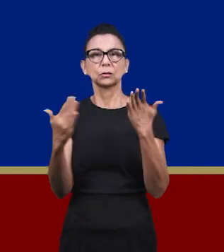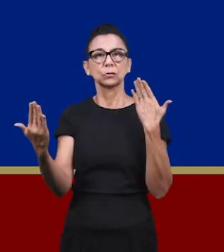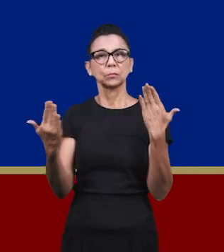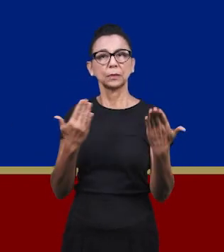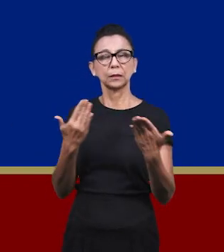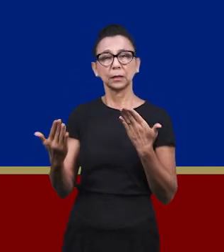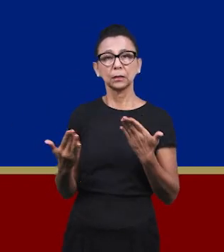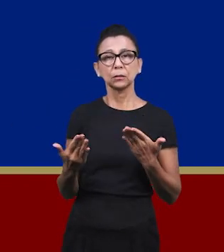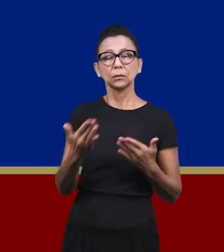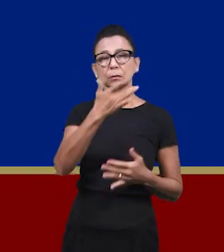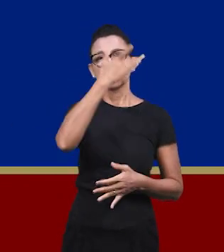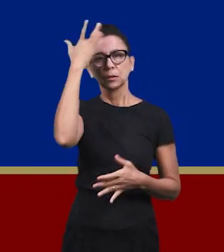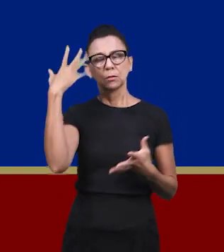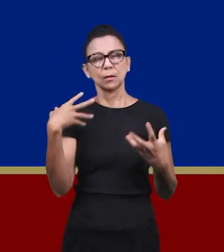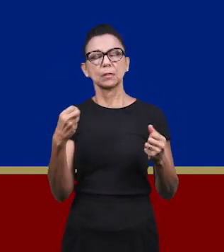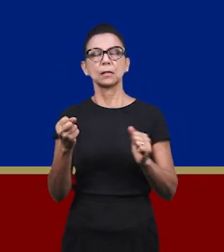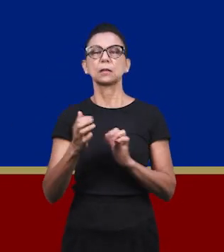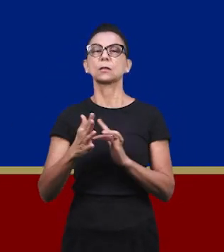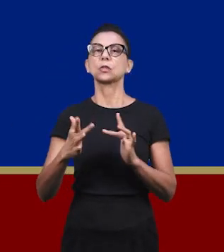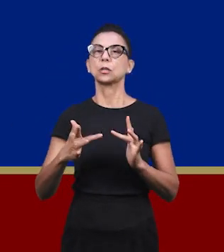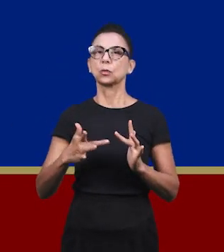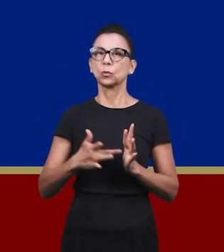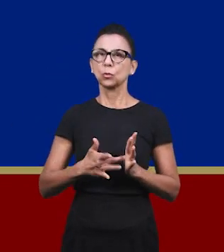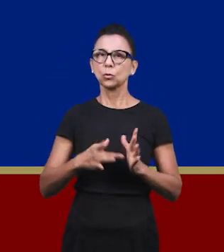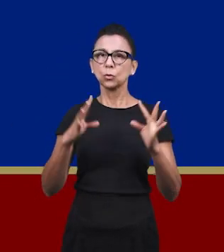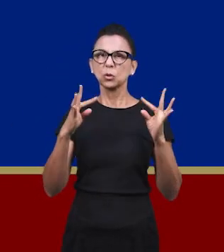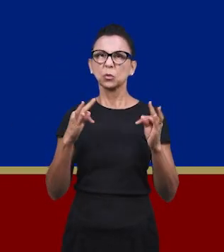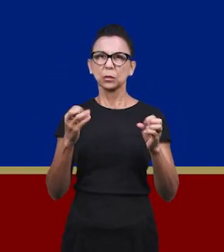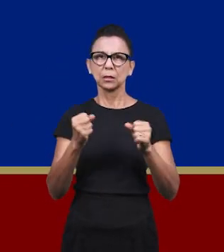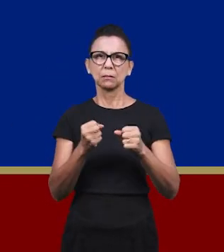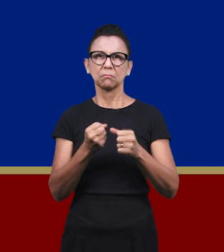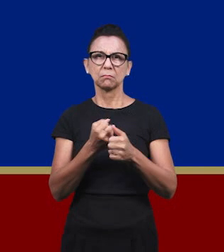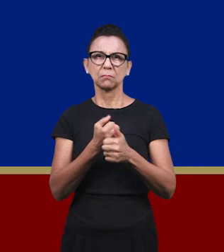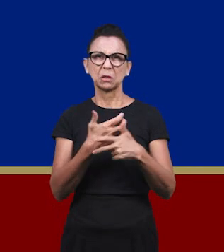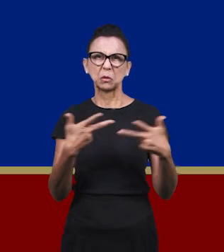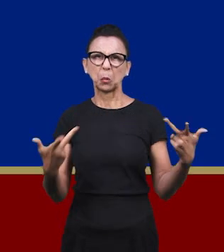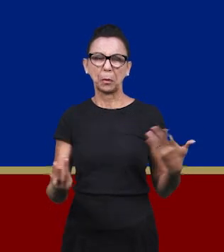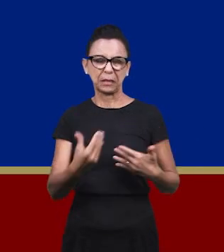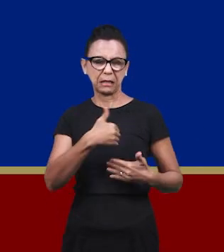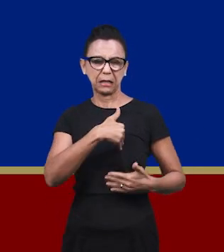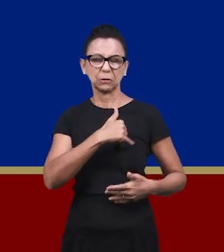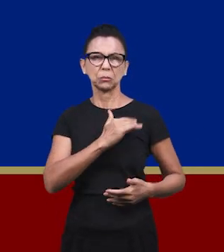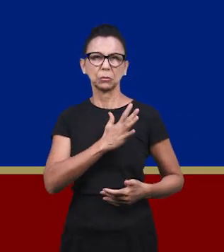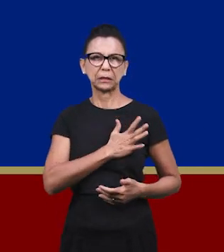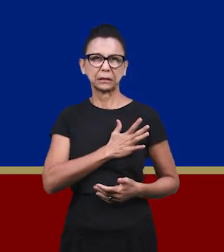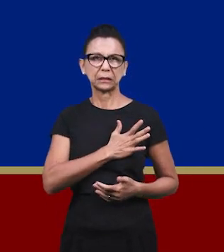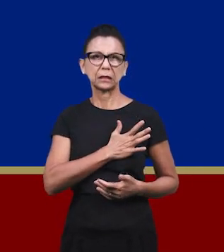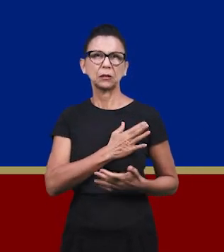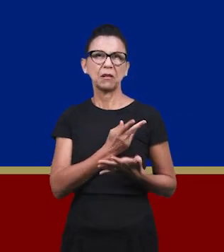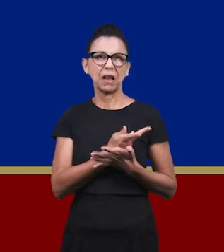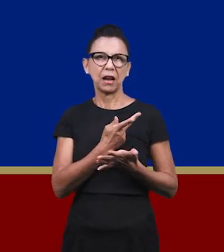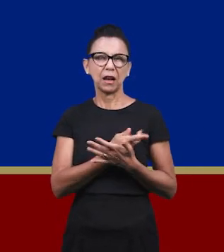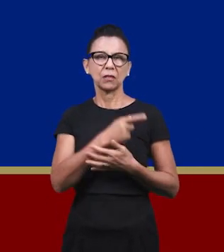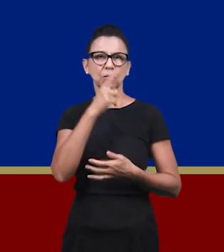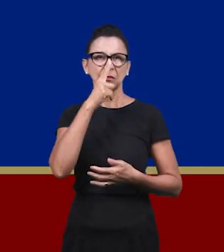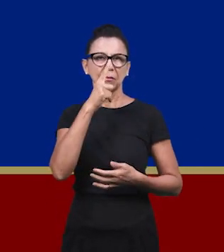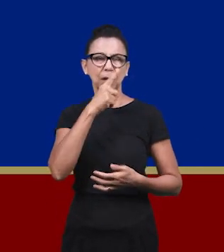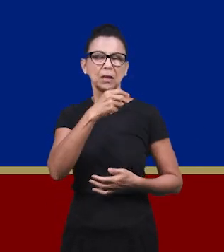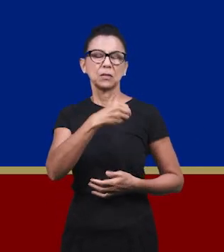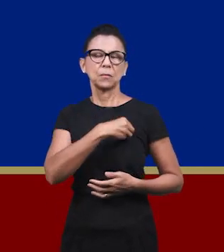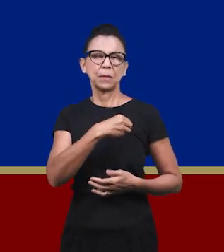Jésus, il enlève ce qui est matériel de sa vie une fois que cette couche